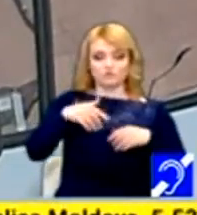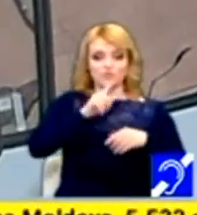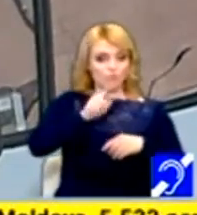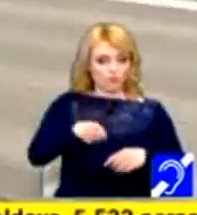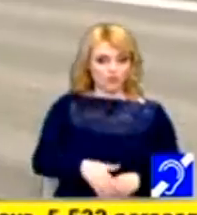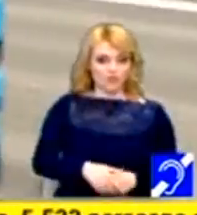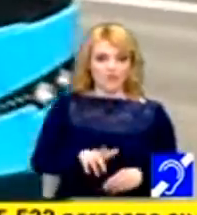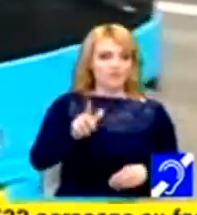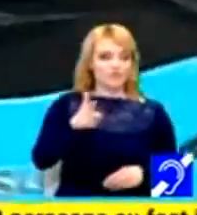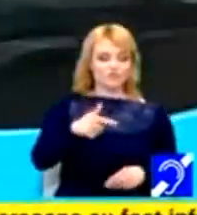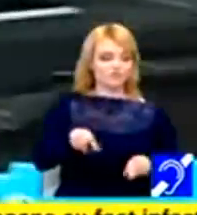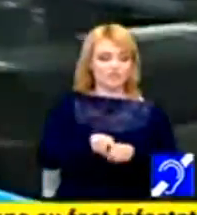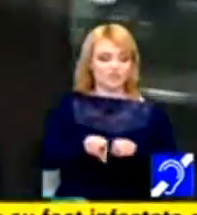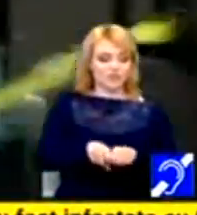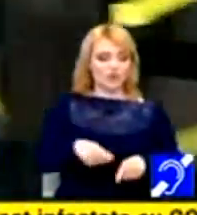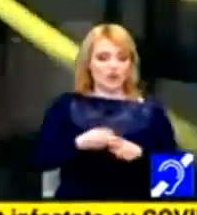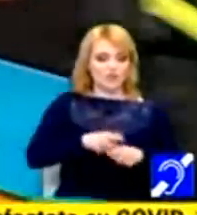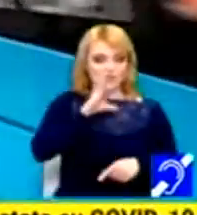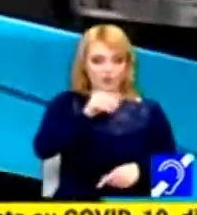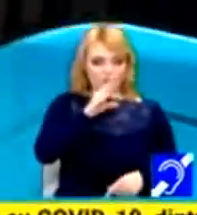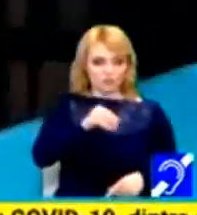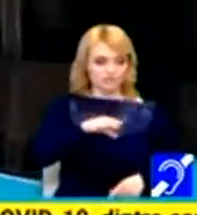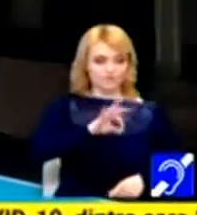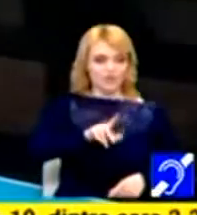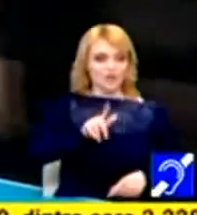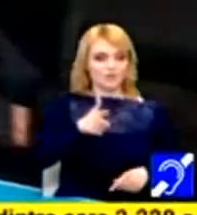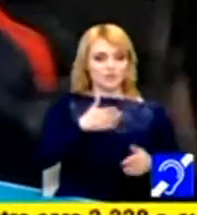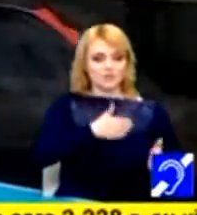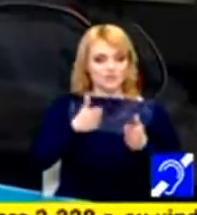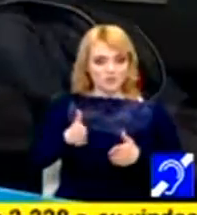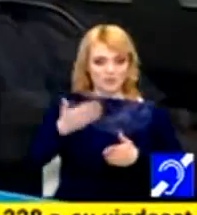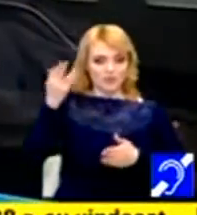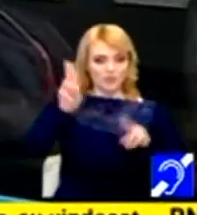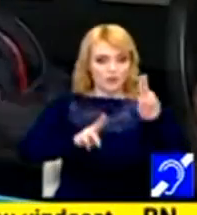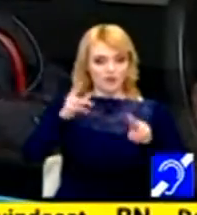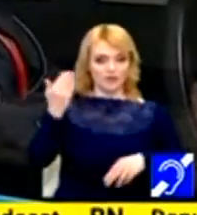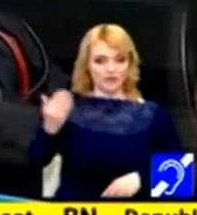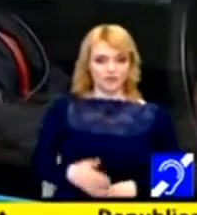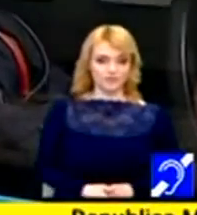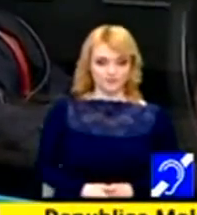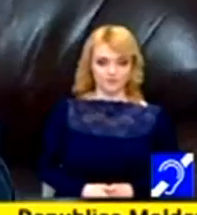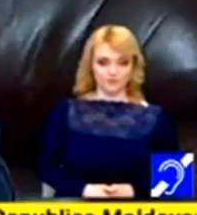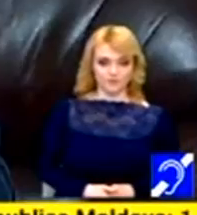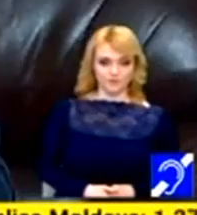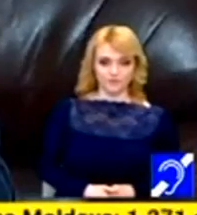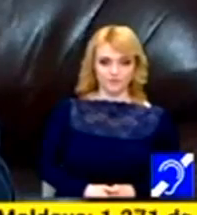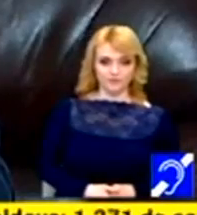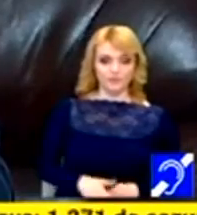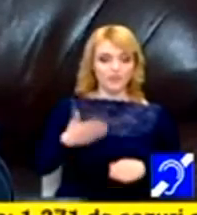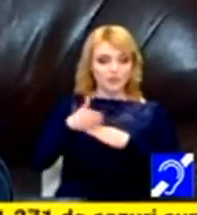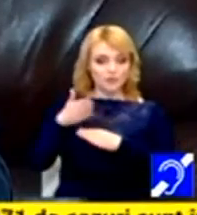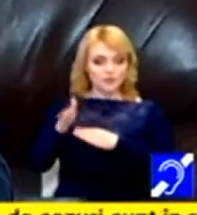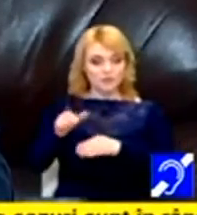microbuzele nu mai erau eficiente în condițiile în care ar trebui să respecte strict normele de prevenire a pandemiei. Treptat s-ar